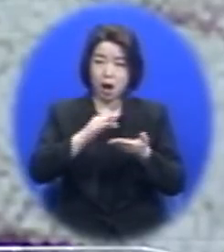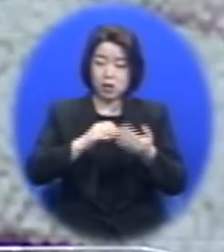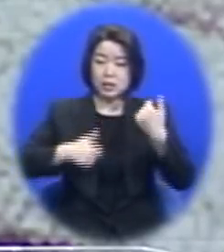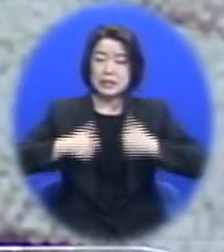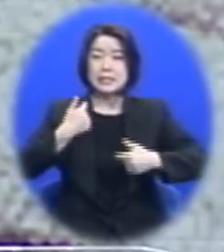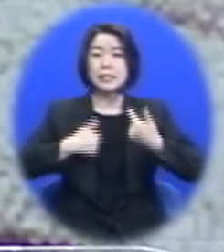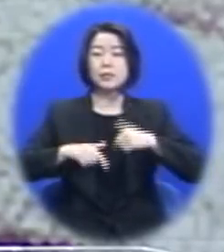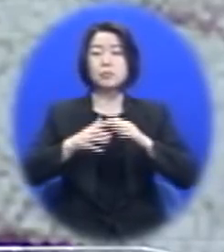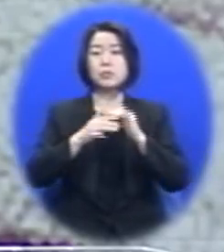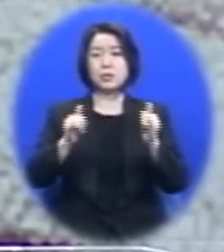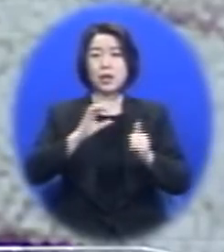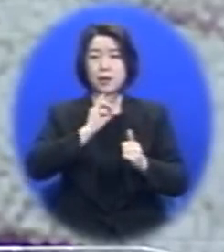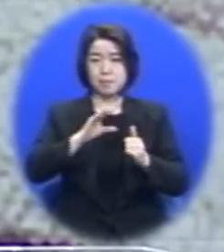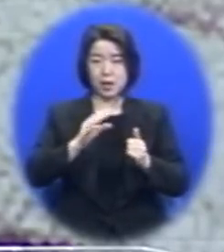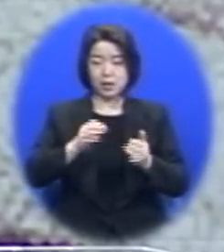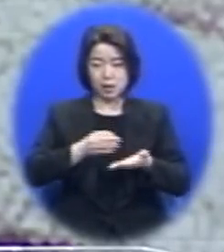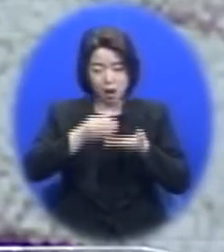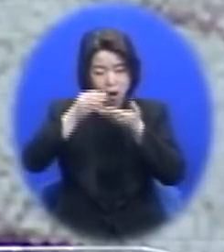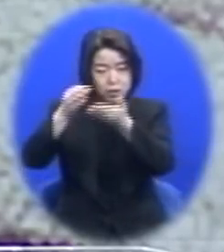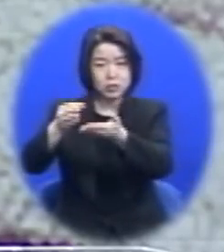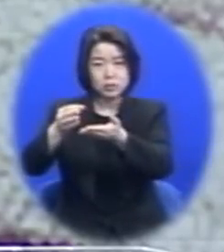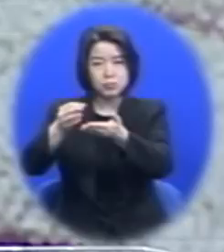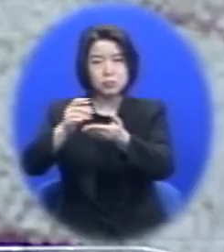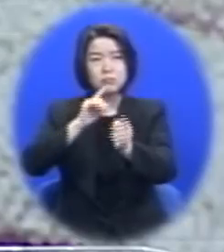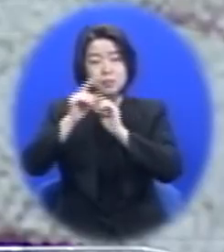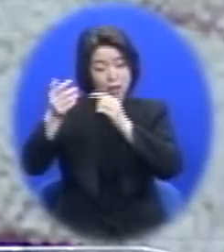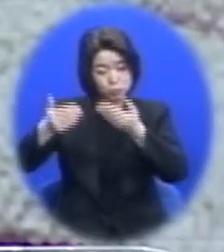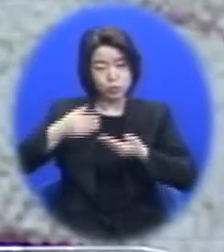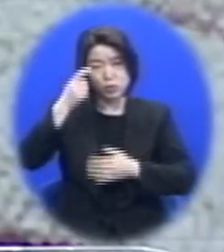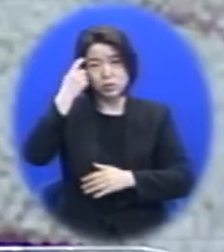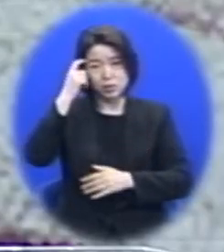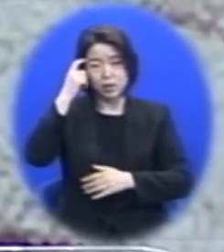사람만 엉금 알아 그래 썼을까